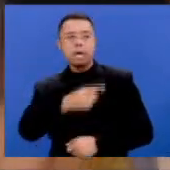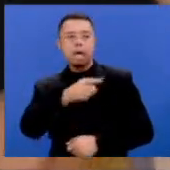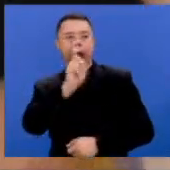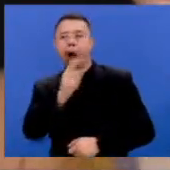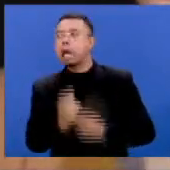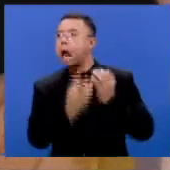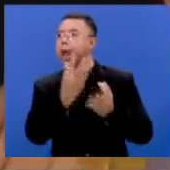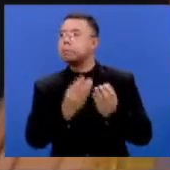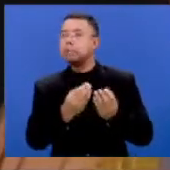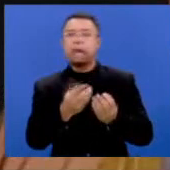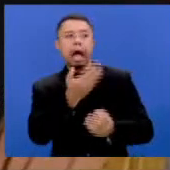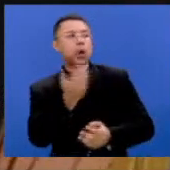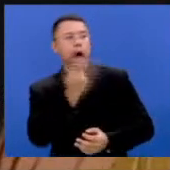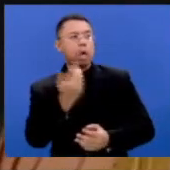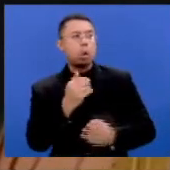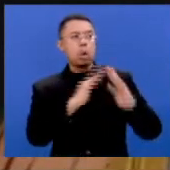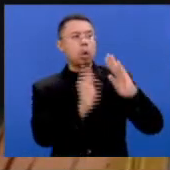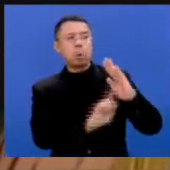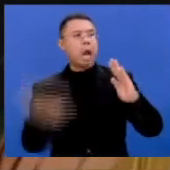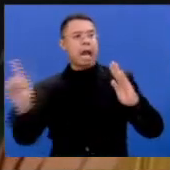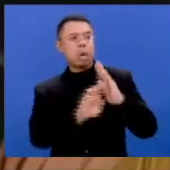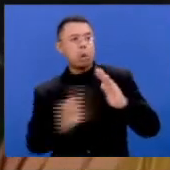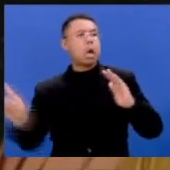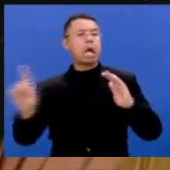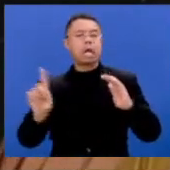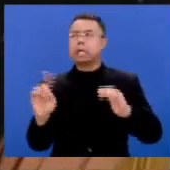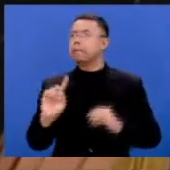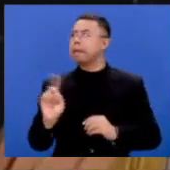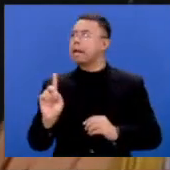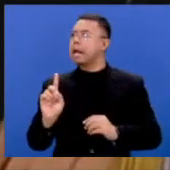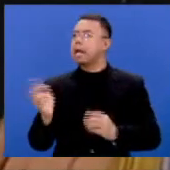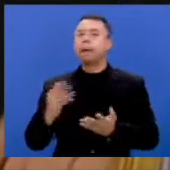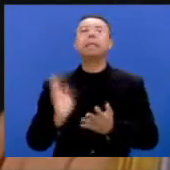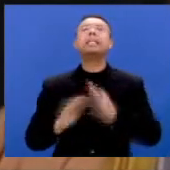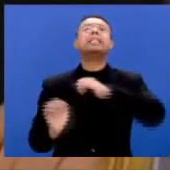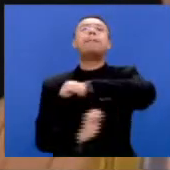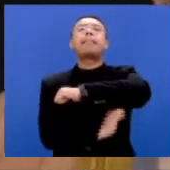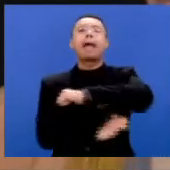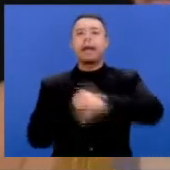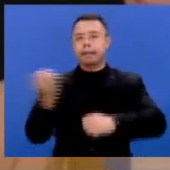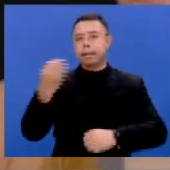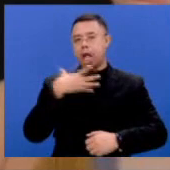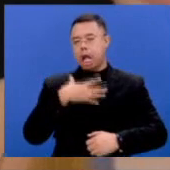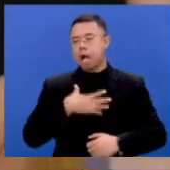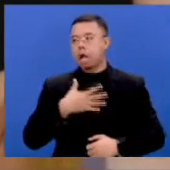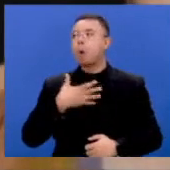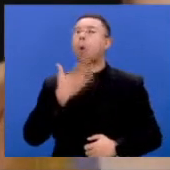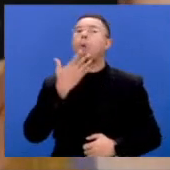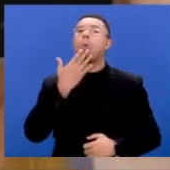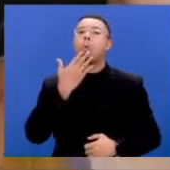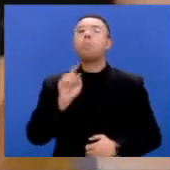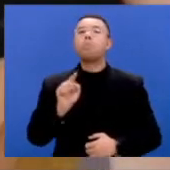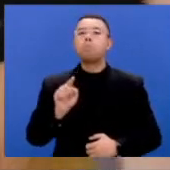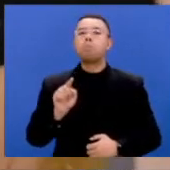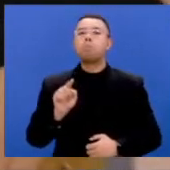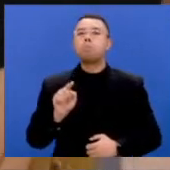dia, mama keluar gitu kata dia. Di mana? Di jembatan kata anakku yang ini kan. Nah habis itu kata